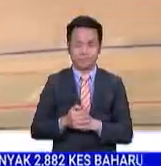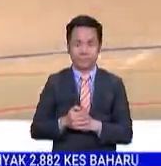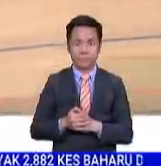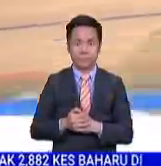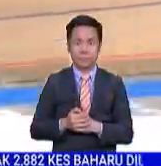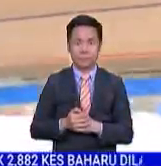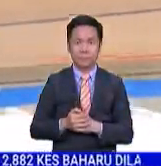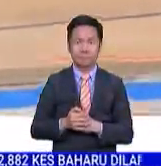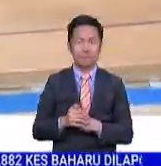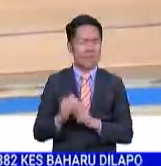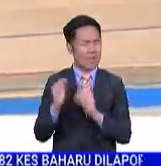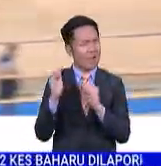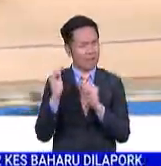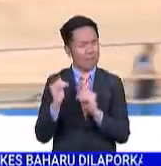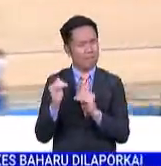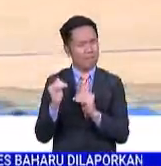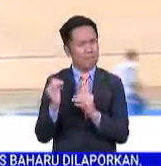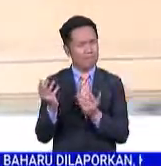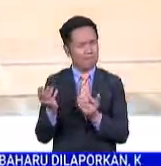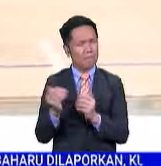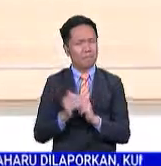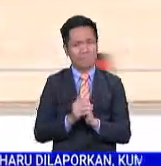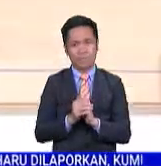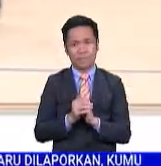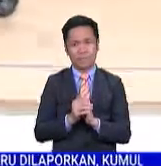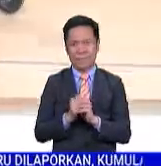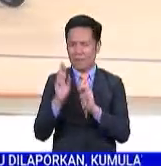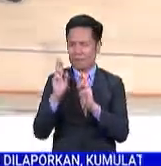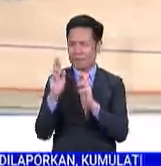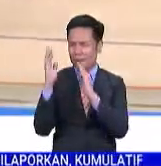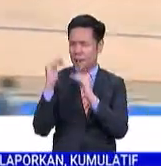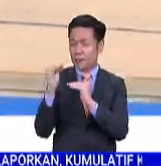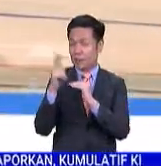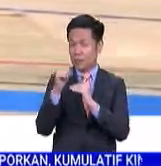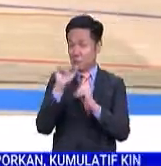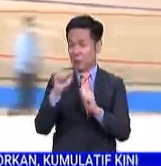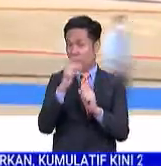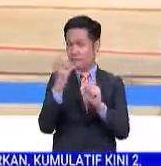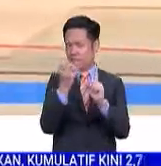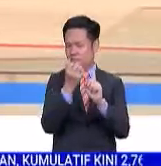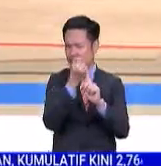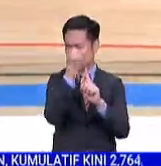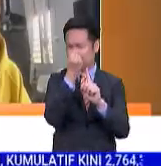hopefully kita mengharapkan satu benda yang positif lah, insyaAllah.